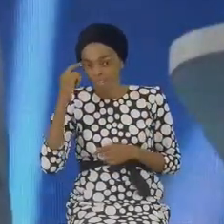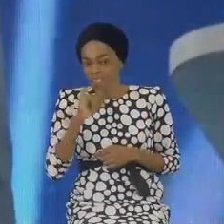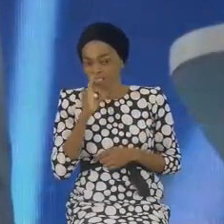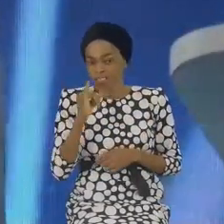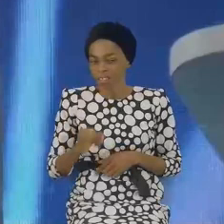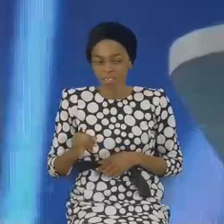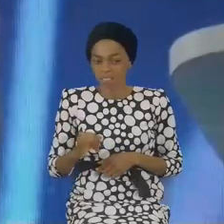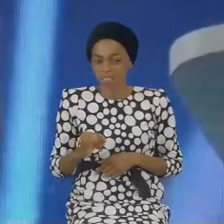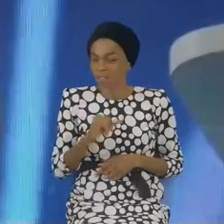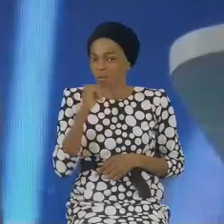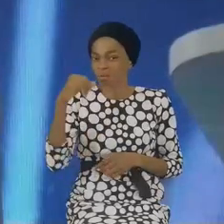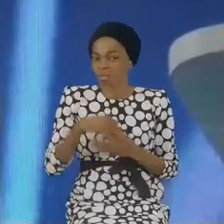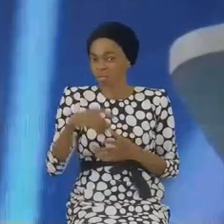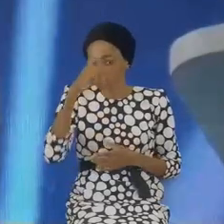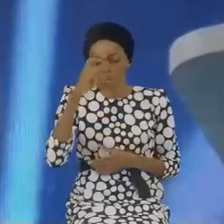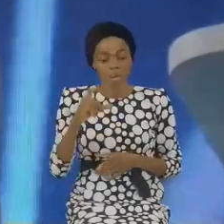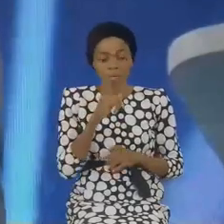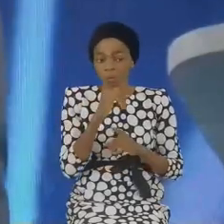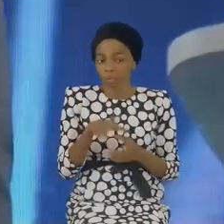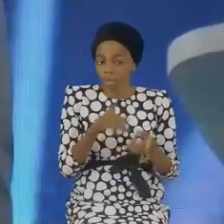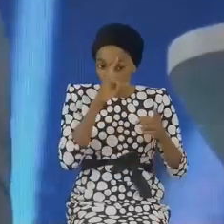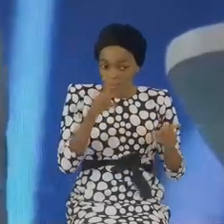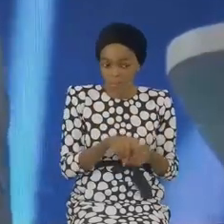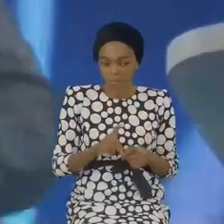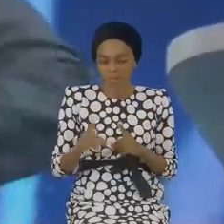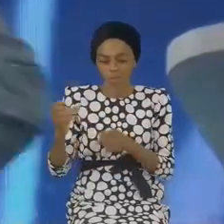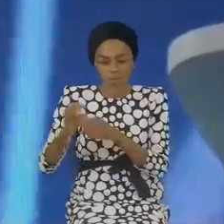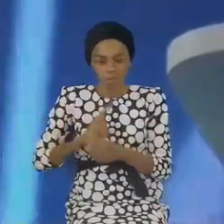hors d'Égypte. Il ne va pas accepter de nous ramener en Égypte.